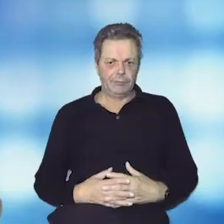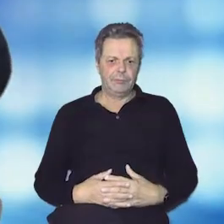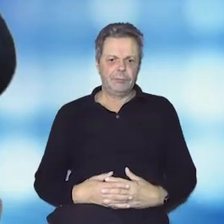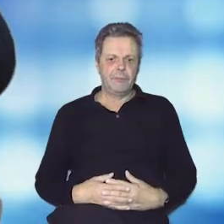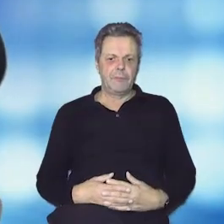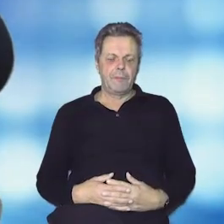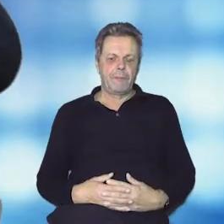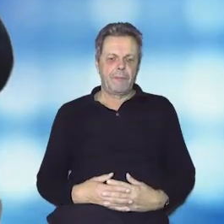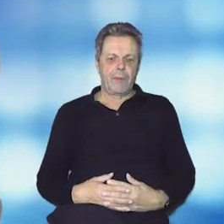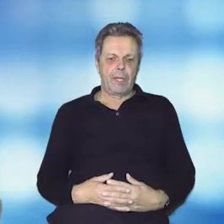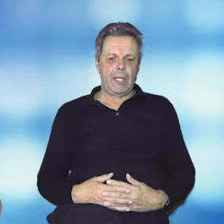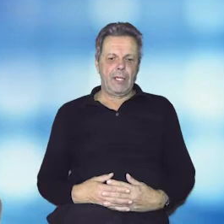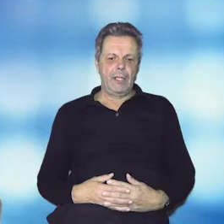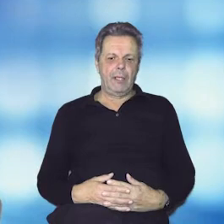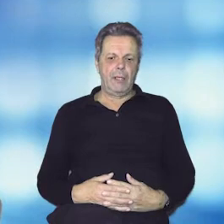Znači,